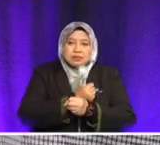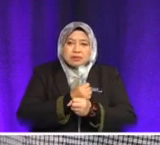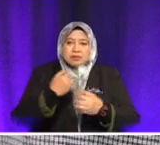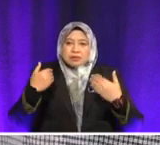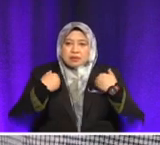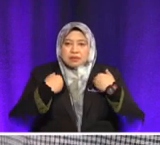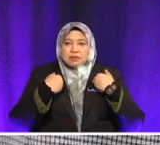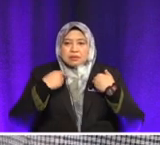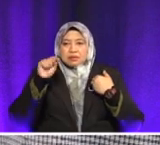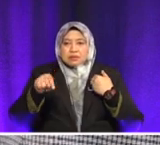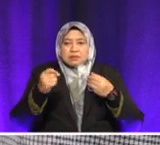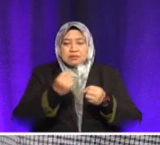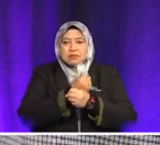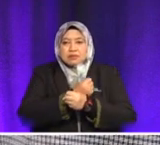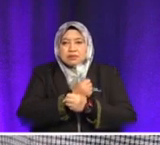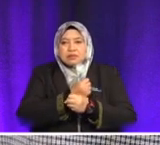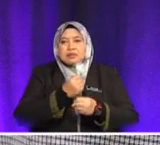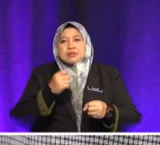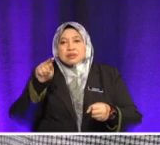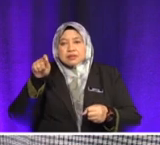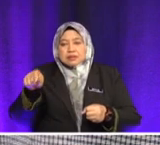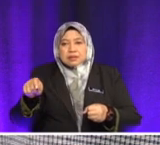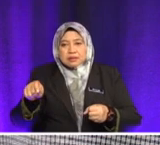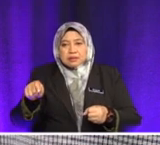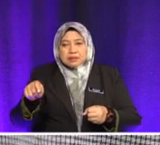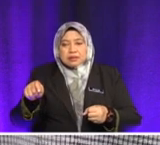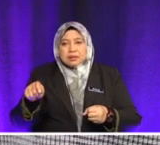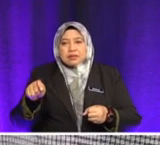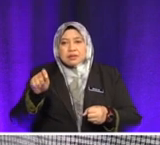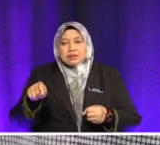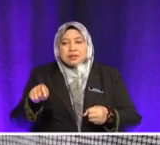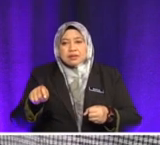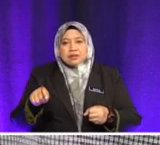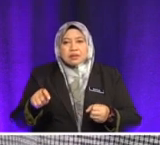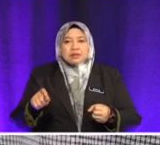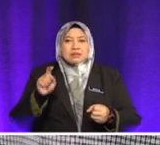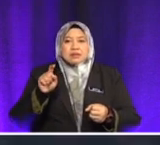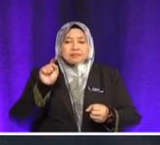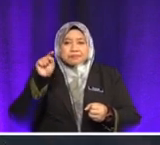ada titik keseimbangan maka kita tanda-tanda sebagai titik persilangan bagi dua oke